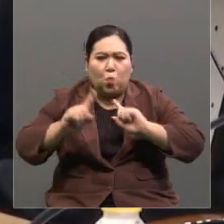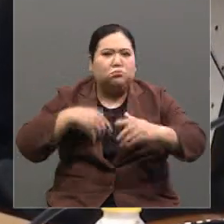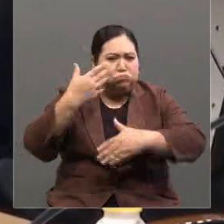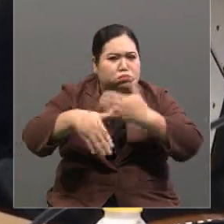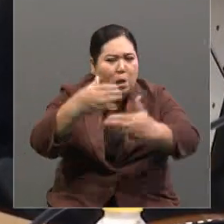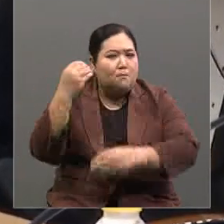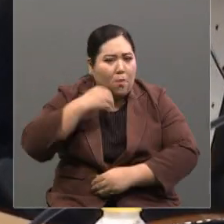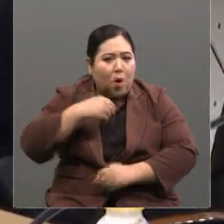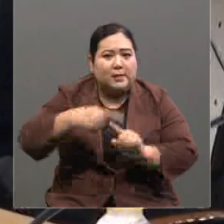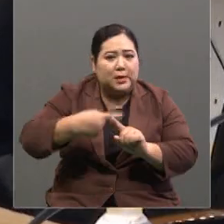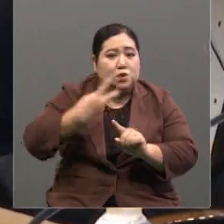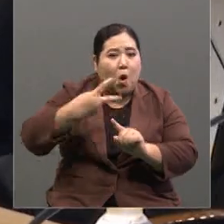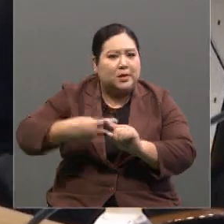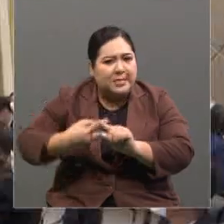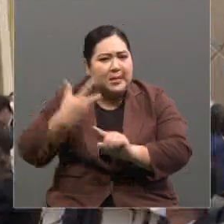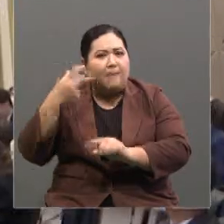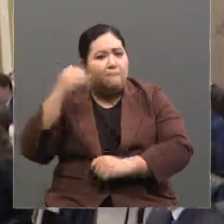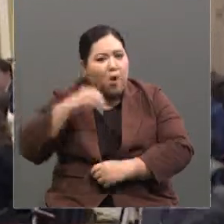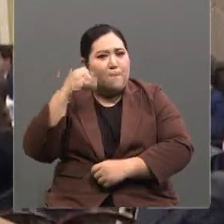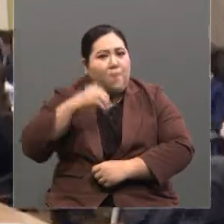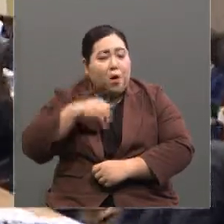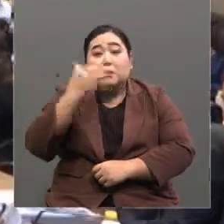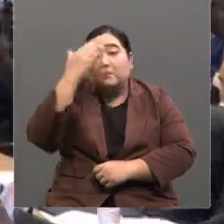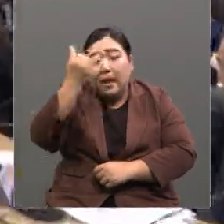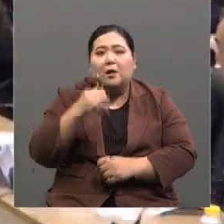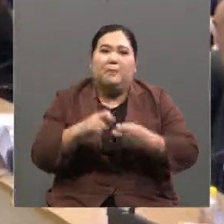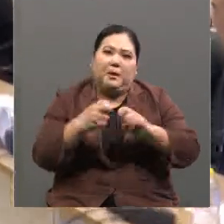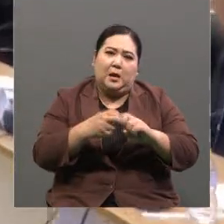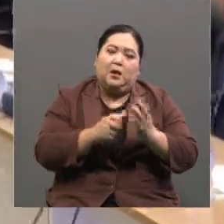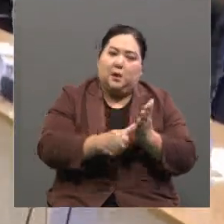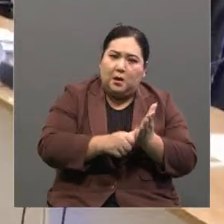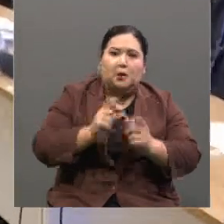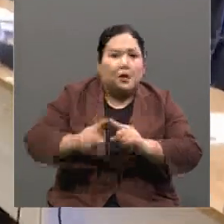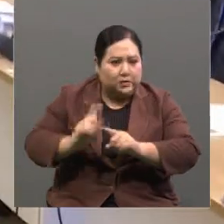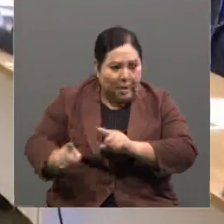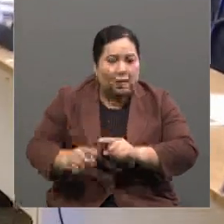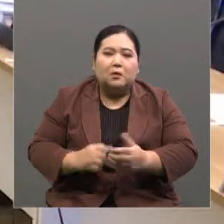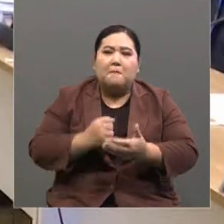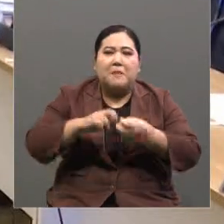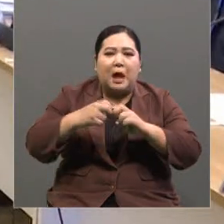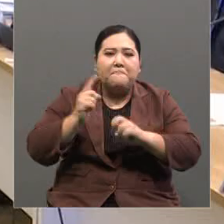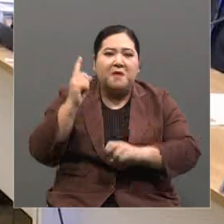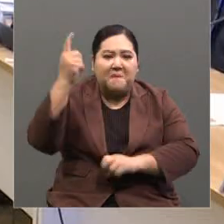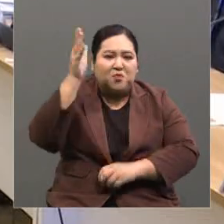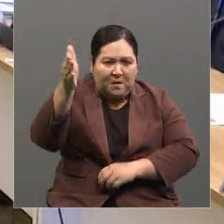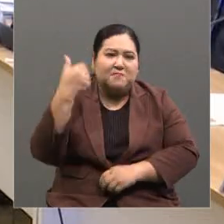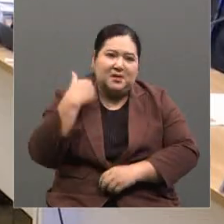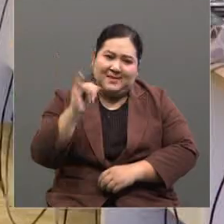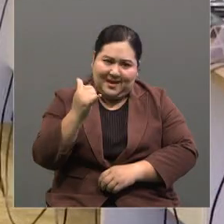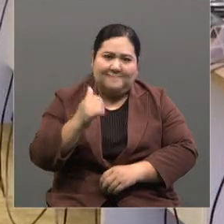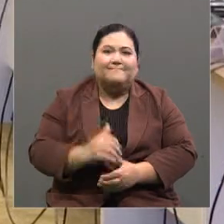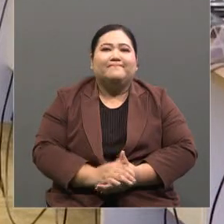กๆ 2-3 เดือนเป็นการติดตามความเคลื่อนไหวในการแก้ไขปัญหารวมถึงปัญหาใหม่ที่อาจจะเกิดขึ้นด้วย